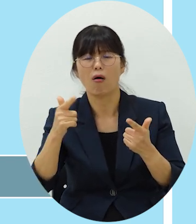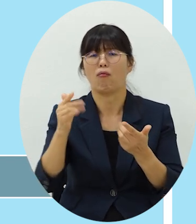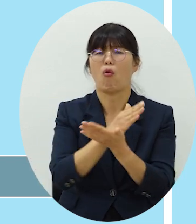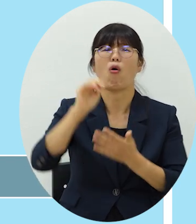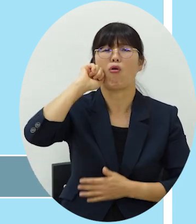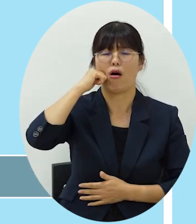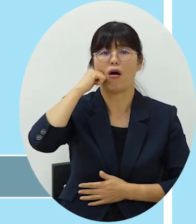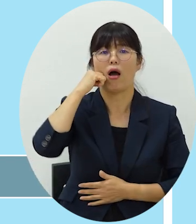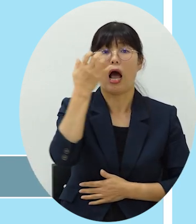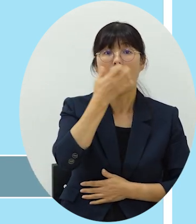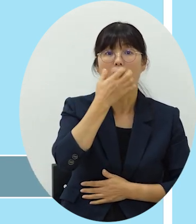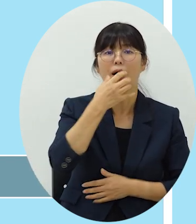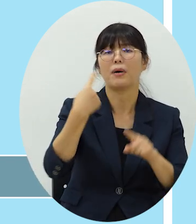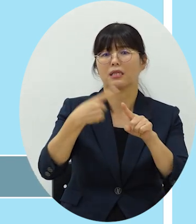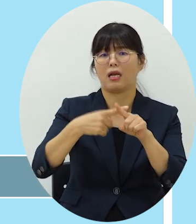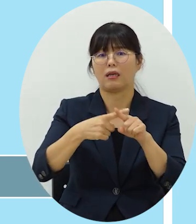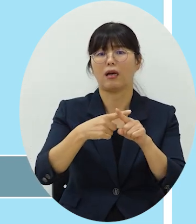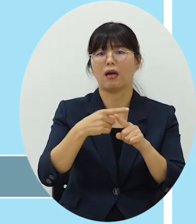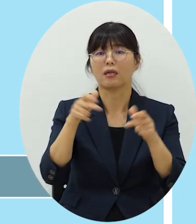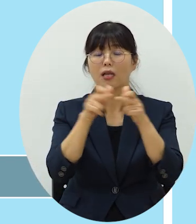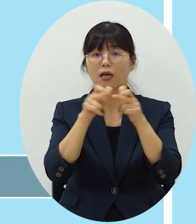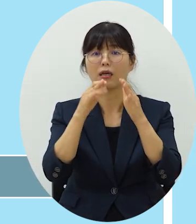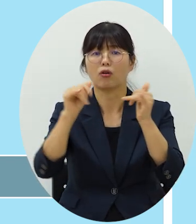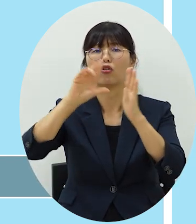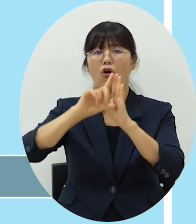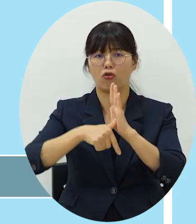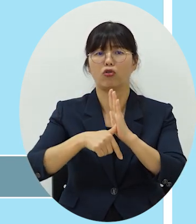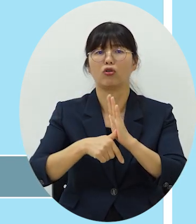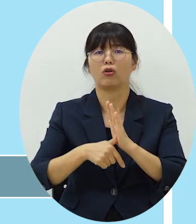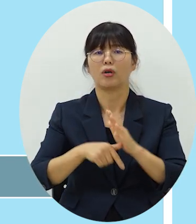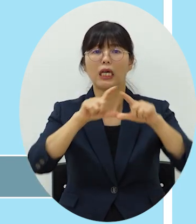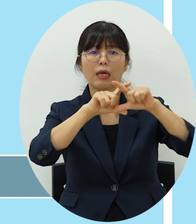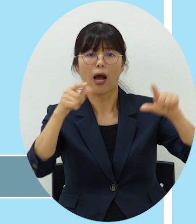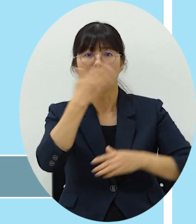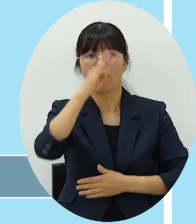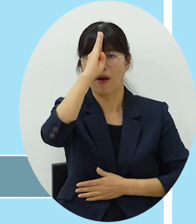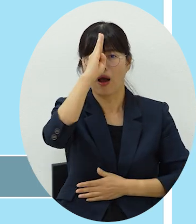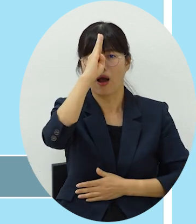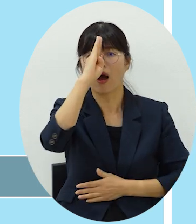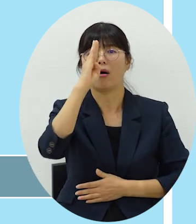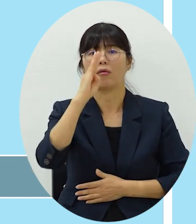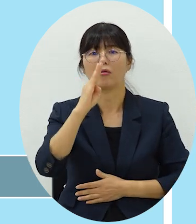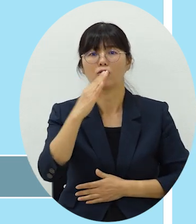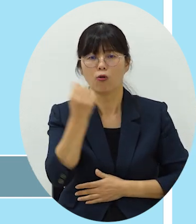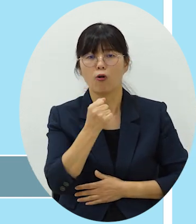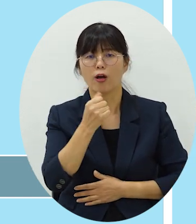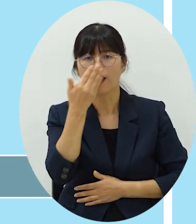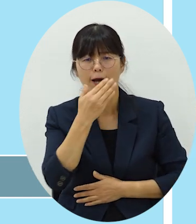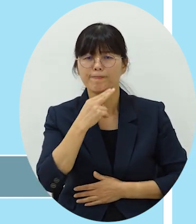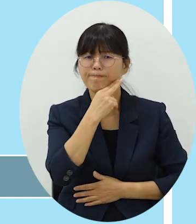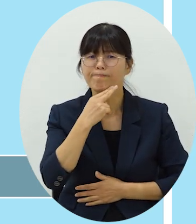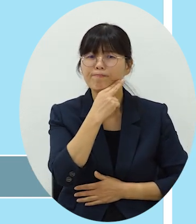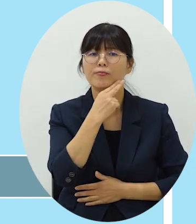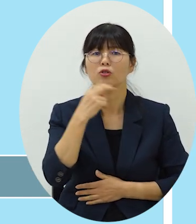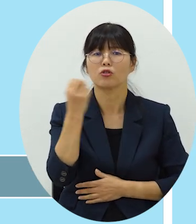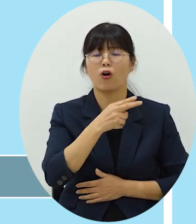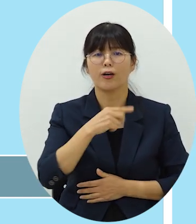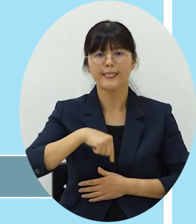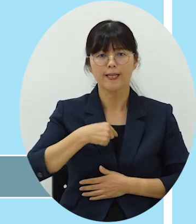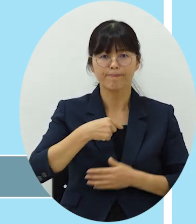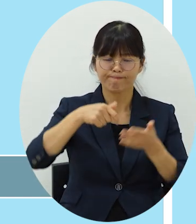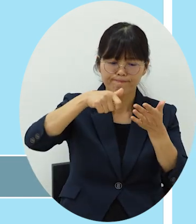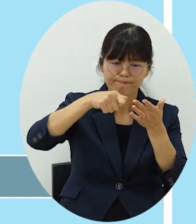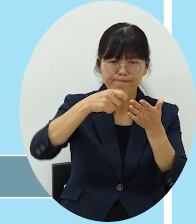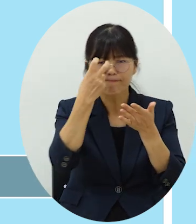어렵습니다. 비장애인도 마찬가지이지만 장애인의 경우 일반적인 당뇨병 증상만으로 당뇨를 의심하거나 자가